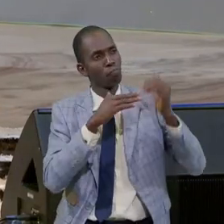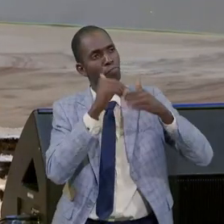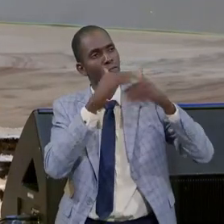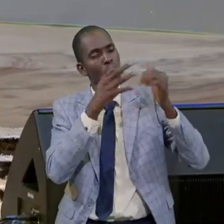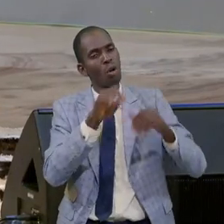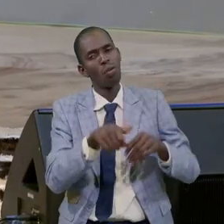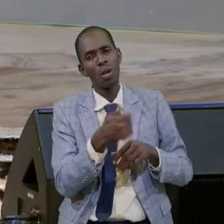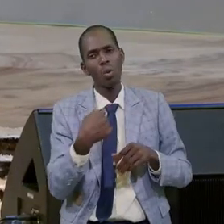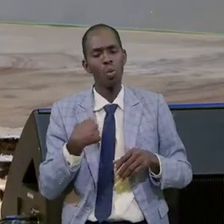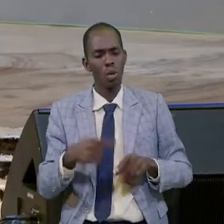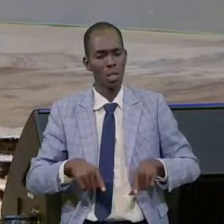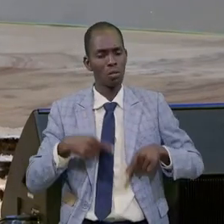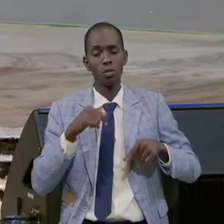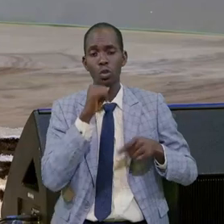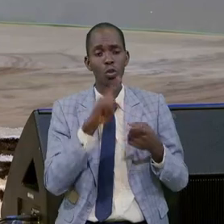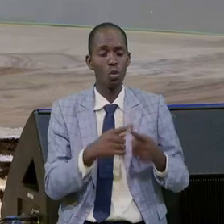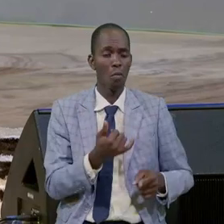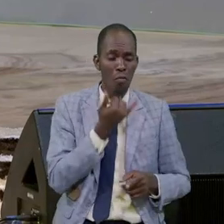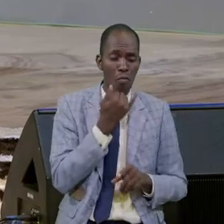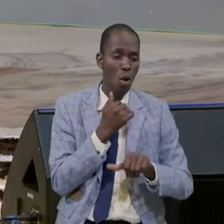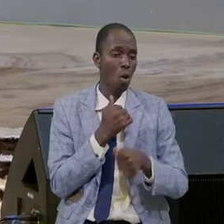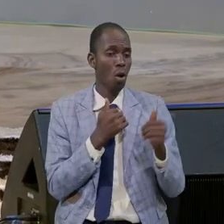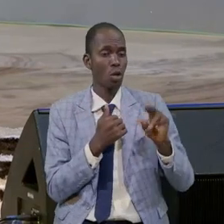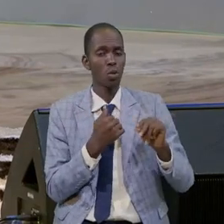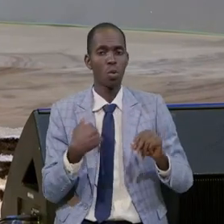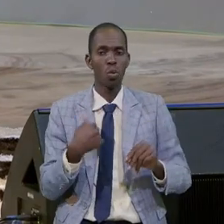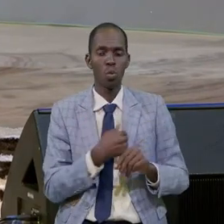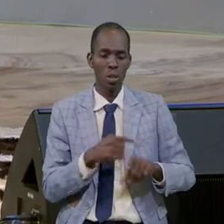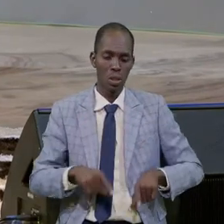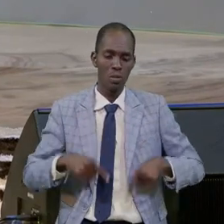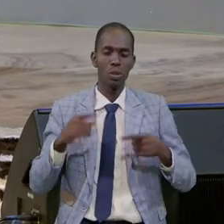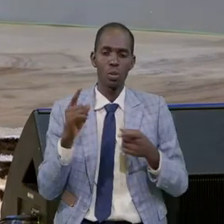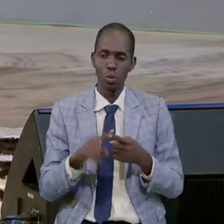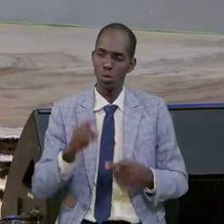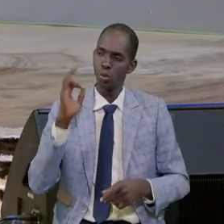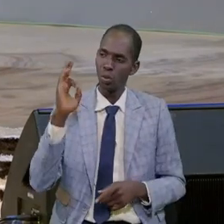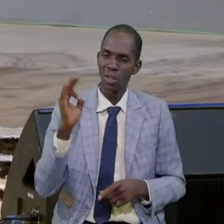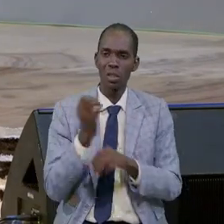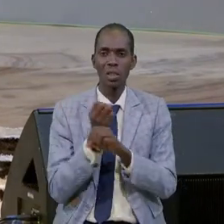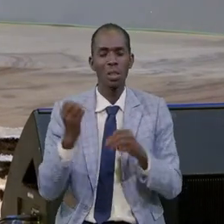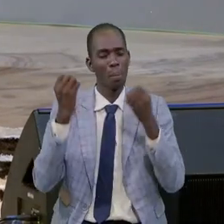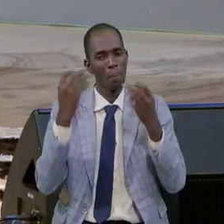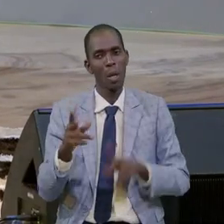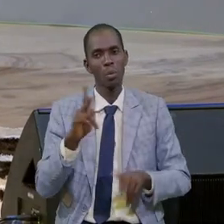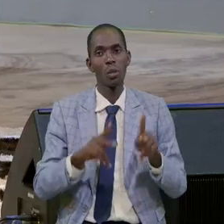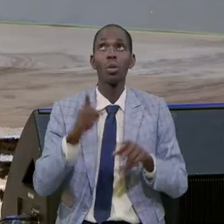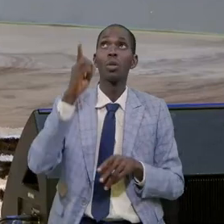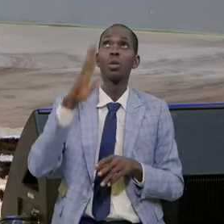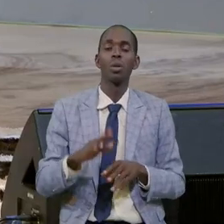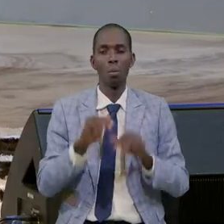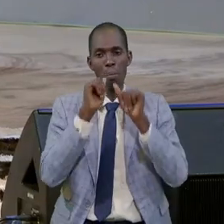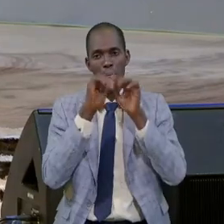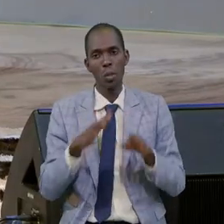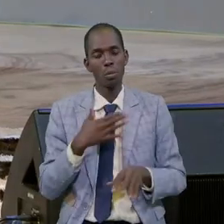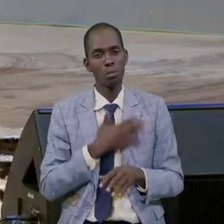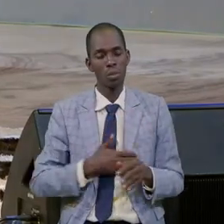des autres, nous vivons pour ne pas être un scandale pour les autres, nous vivons pour évangéliser beaucoup de personnes. Que